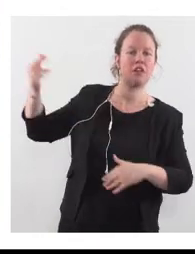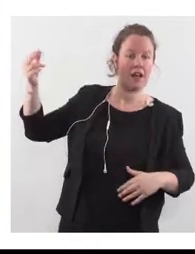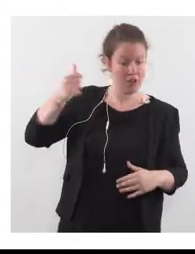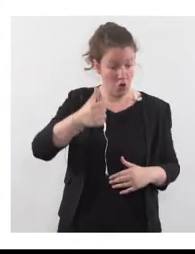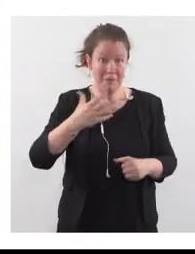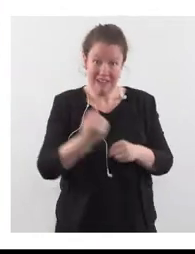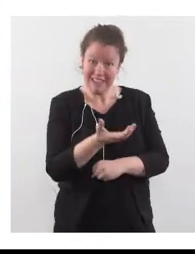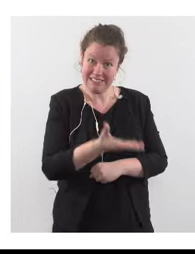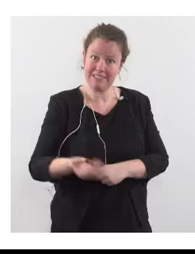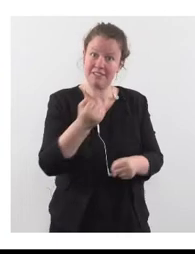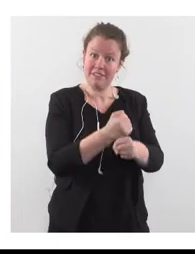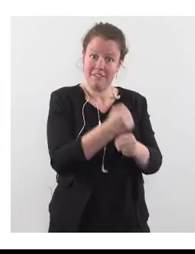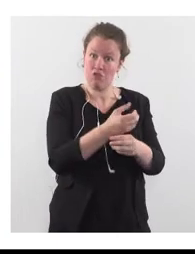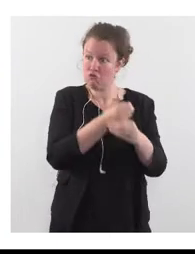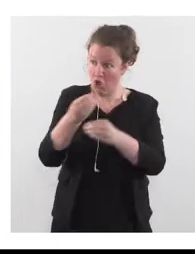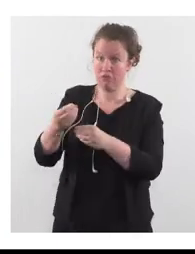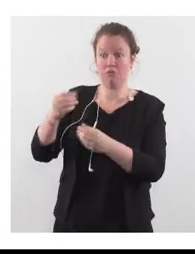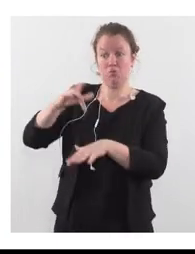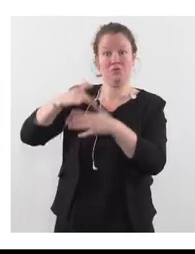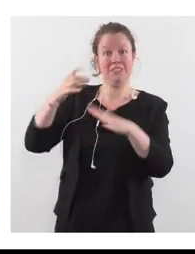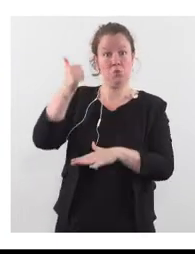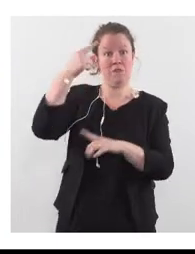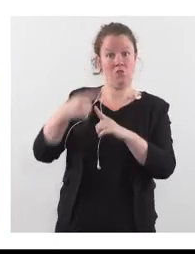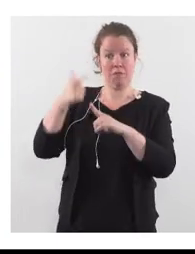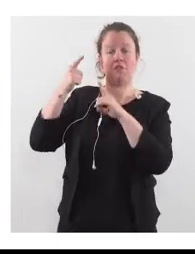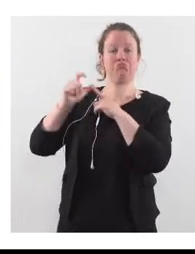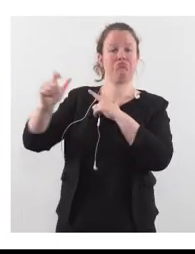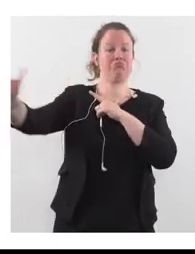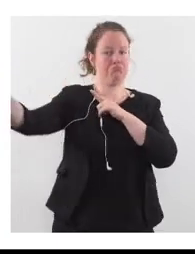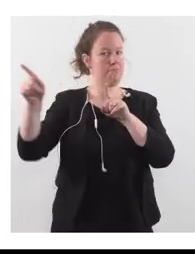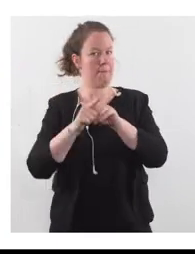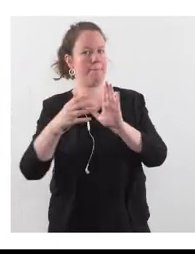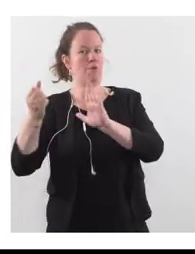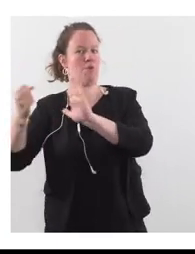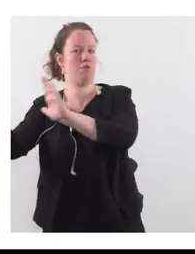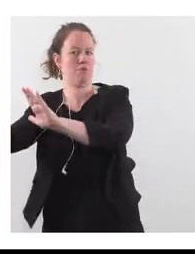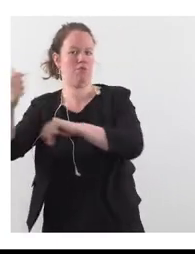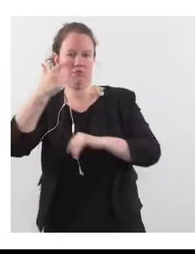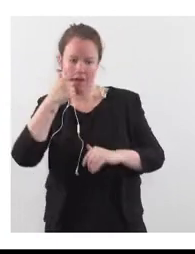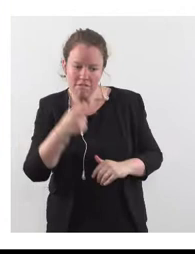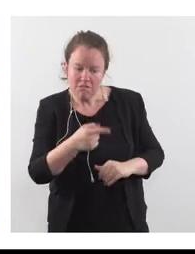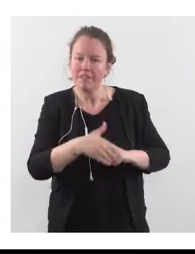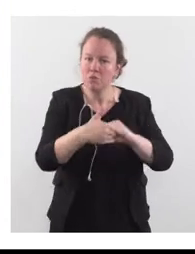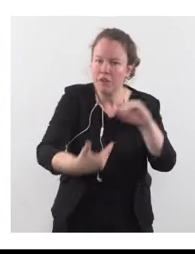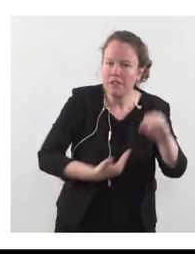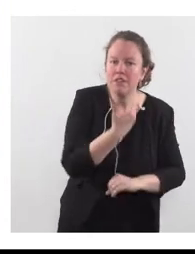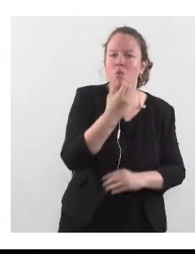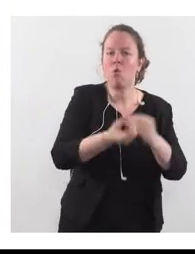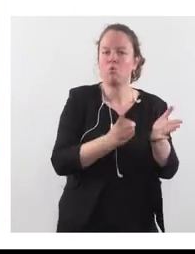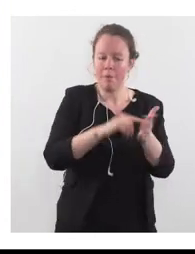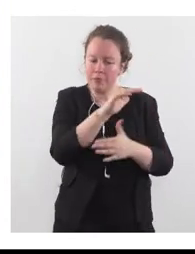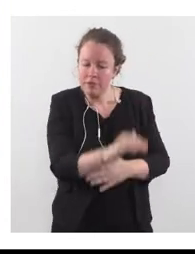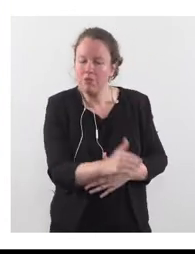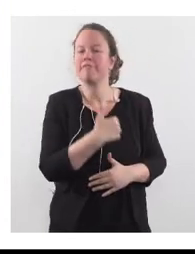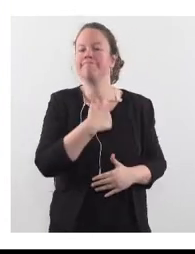contribué, leurs effets sur le droit à la non-discrimination et aussi le soutien aux victimes. Et je suis très heureuse d'ailleurs que nous